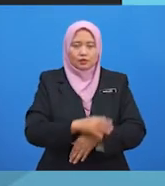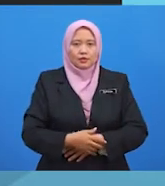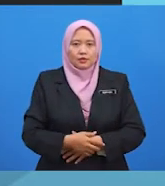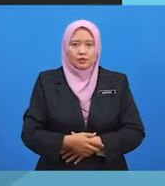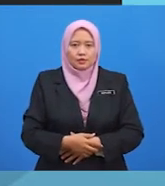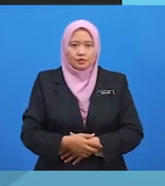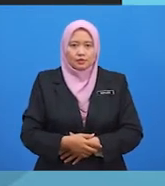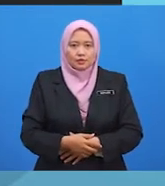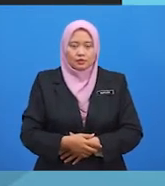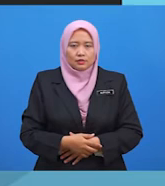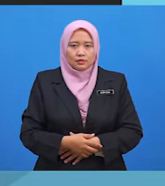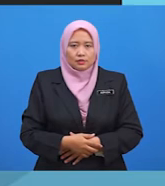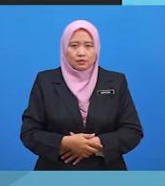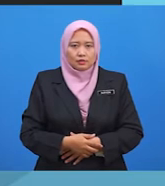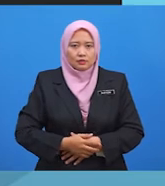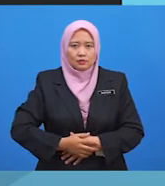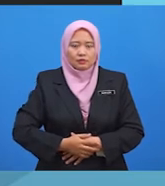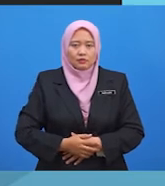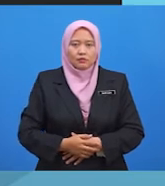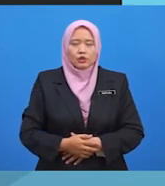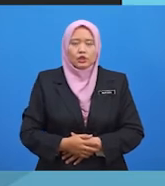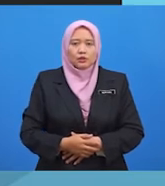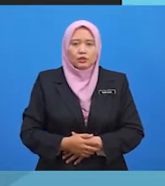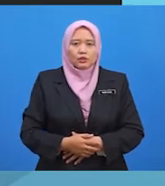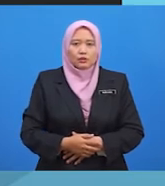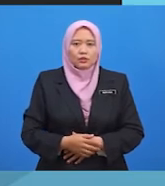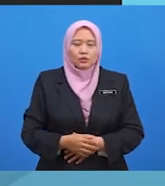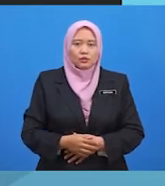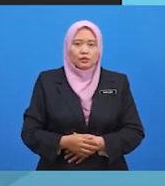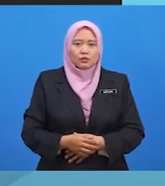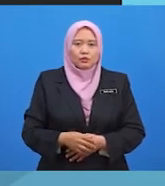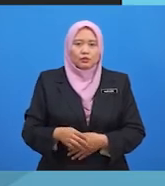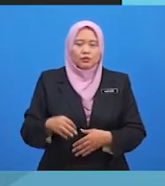Klik File dan pilih New.